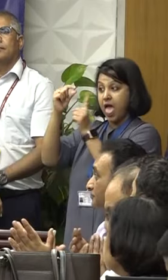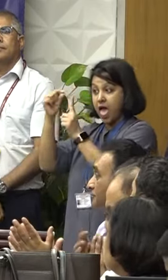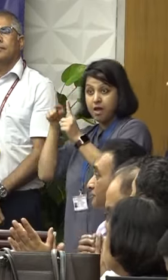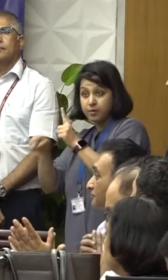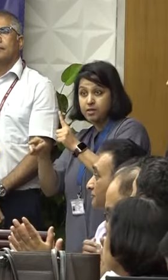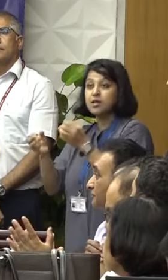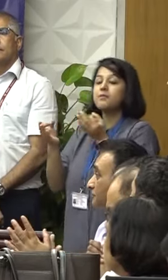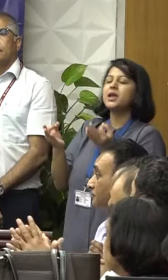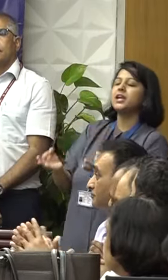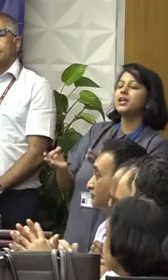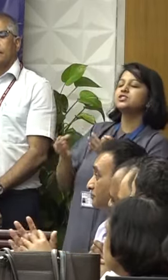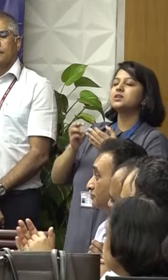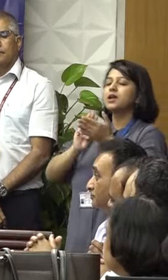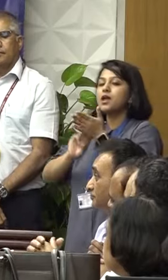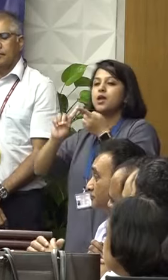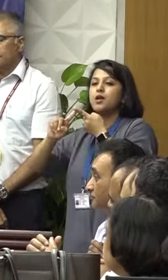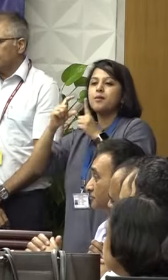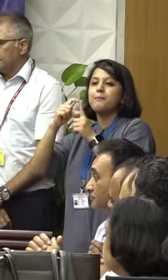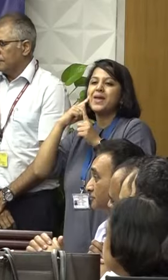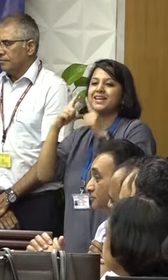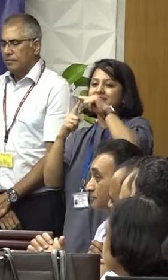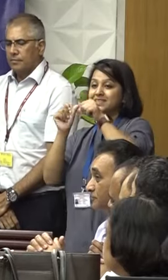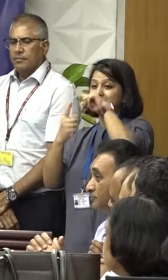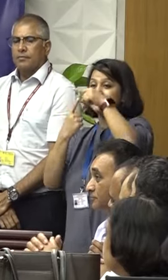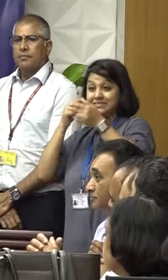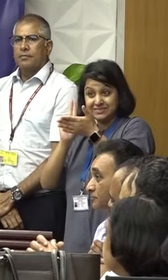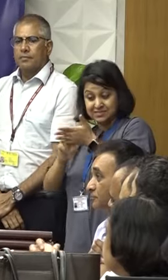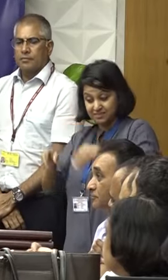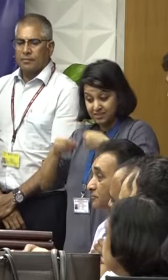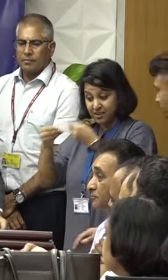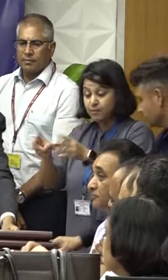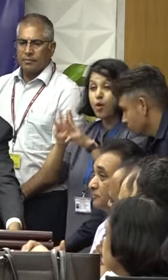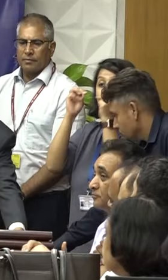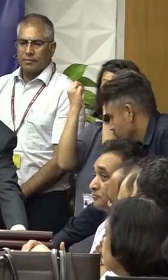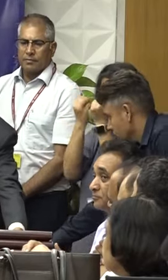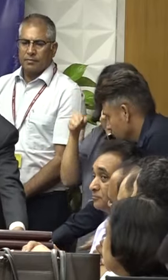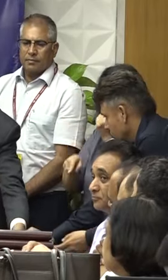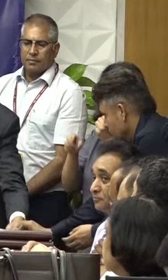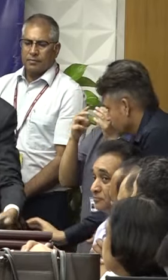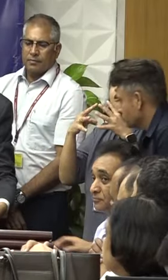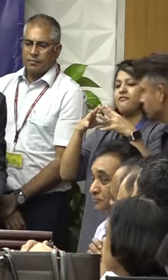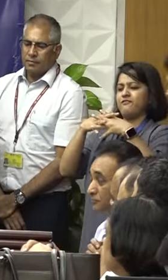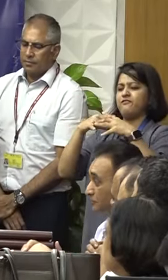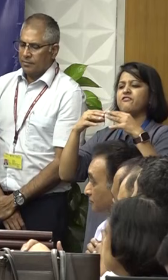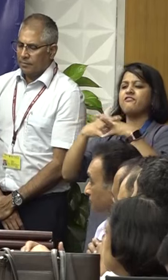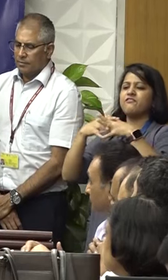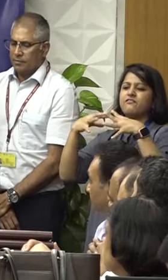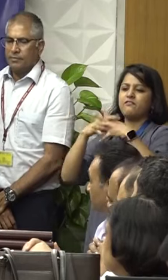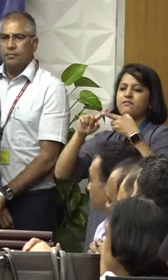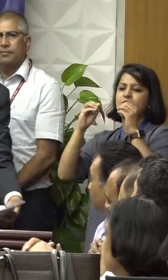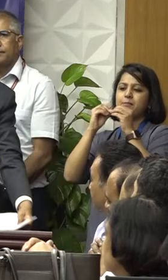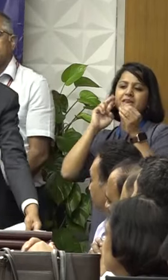द्वारा निर्देशित मेडिटेशन प्रदान करने में सहयोग प्रदान करेंगे। कार्यशालाएं और वेबिनार के माध्यम से ज्ञान का आदान प्रदान भी किया